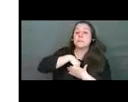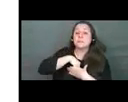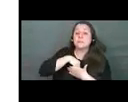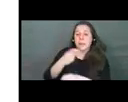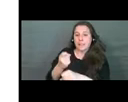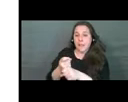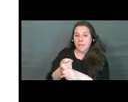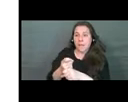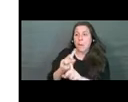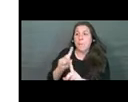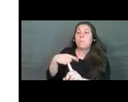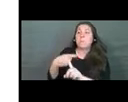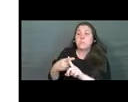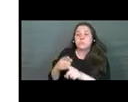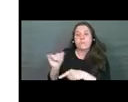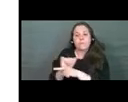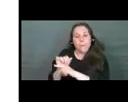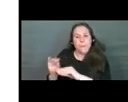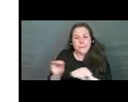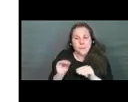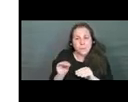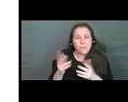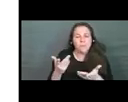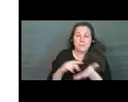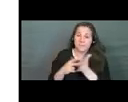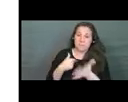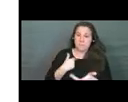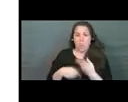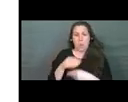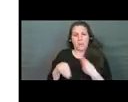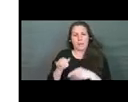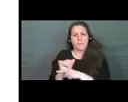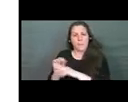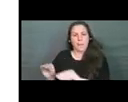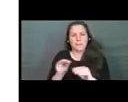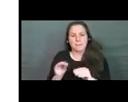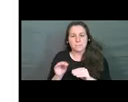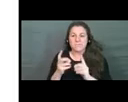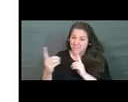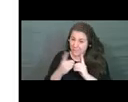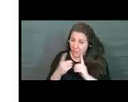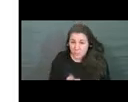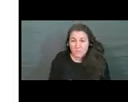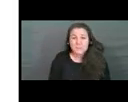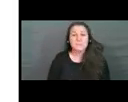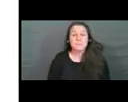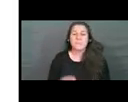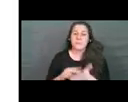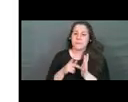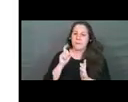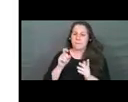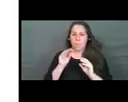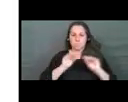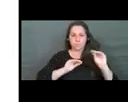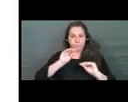souvent de la mise à niveau des connaissances. Donc, on organise des formations. Puis là aussi, ben, c'est à distance. Donc, il a fallu aussi faire les aménagements